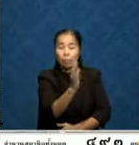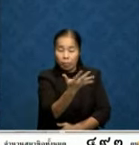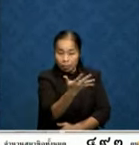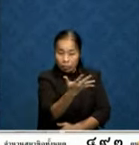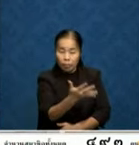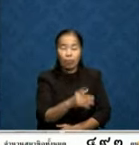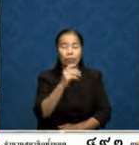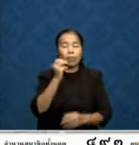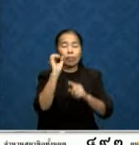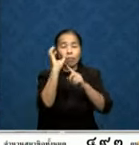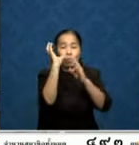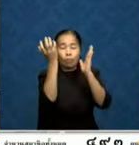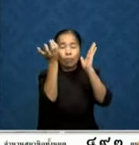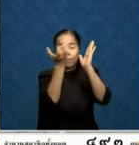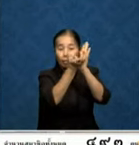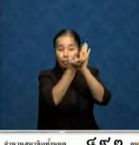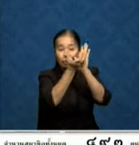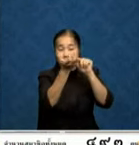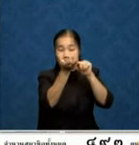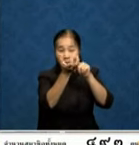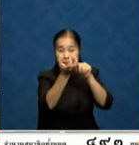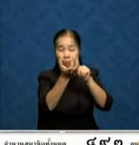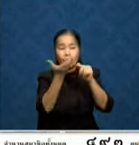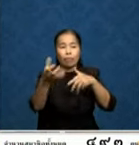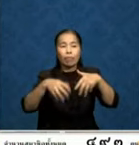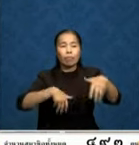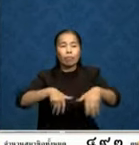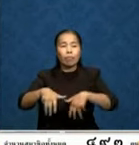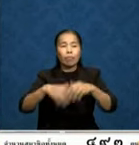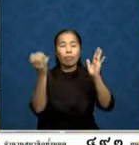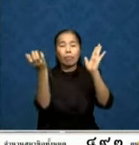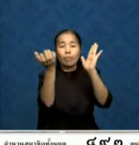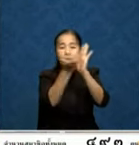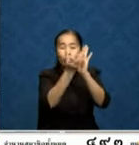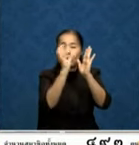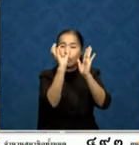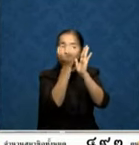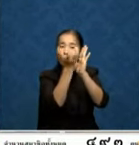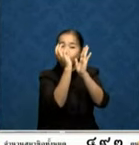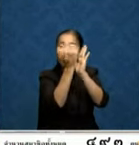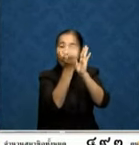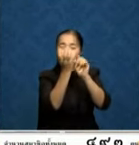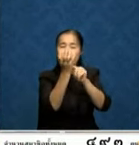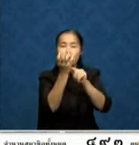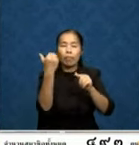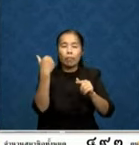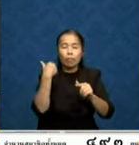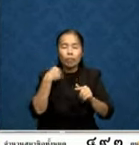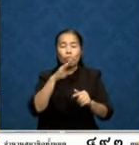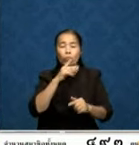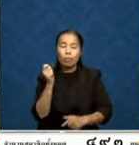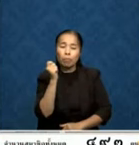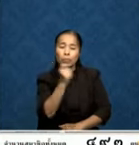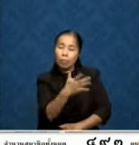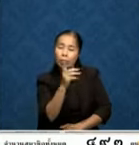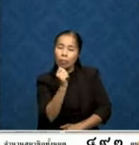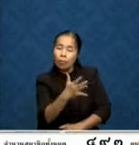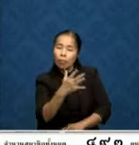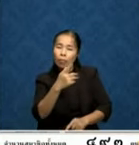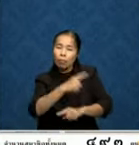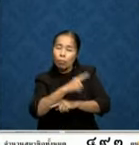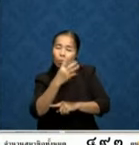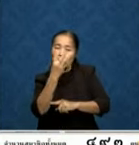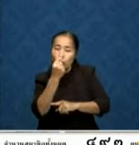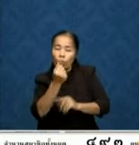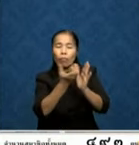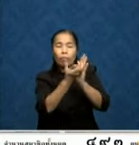หม้อไฟฟ้านี่ให้ชาวบ้านใช้นี่กี่วันกี่เดือนนะครับชาวบ้